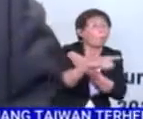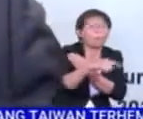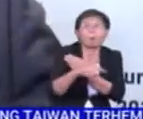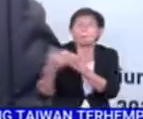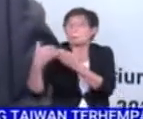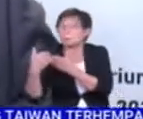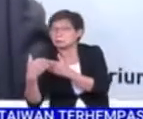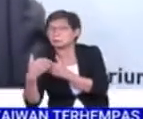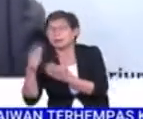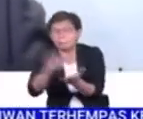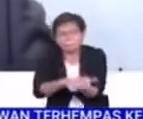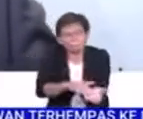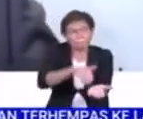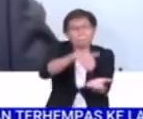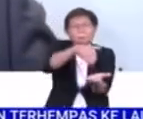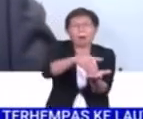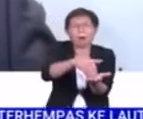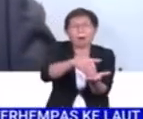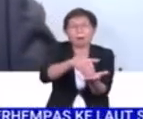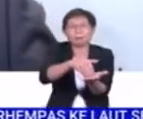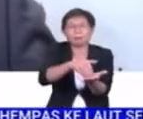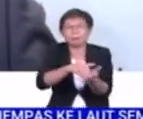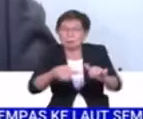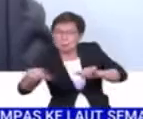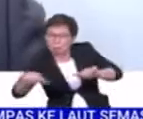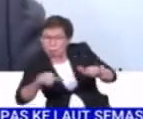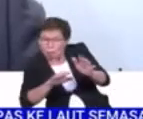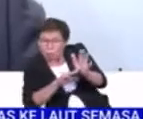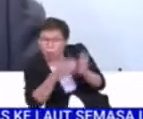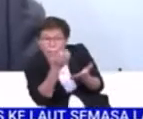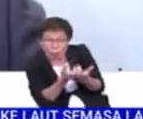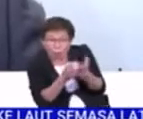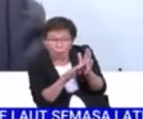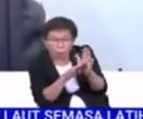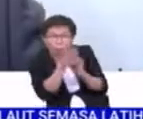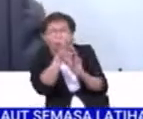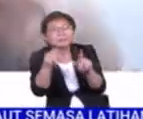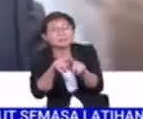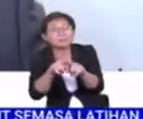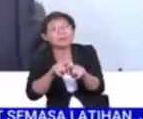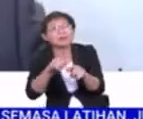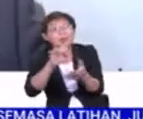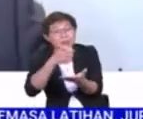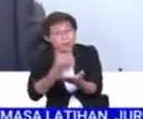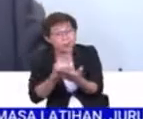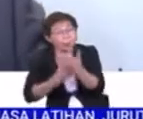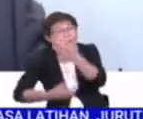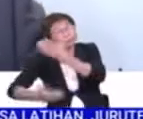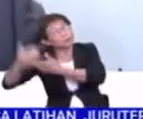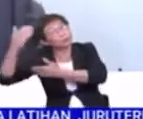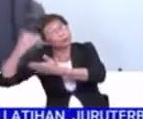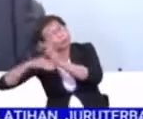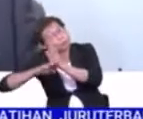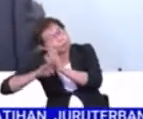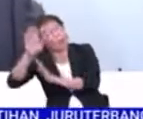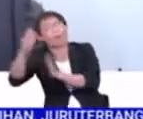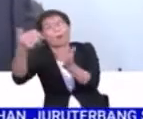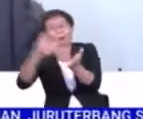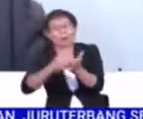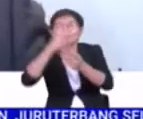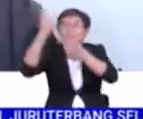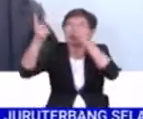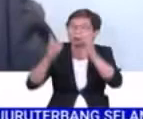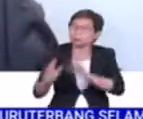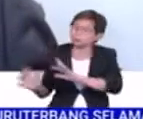kembali Ledakkan semula ekonomis dimana ekonomi unimal ke pada satu ketika dulu semuanya